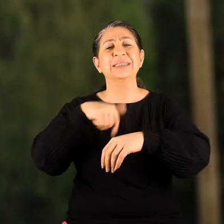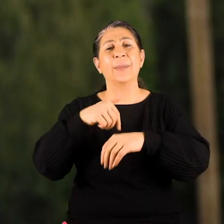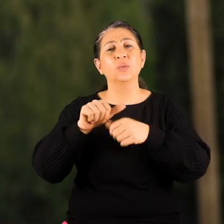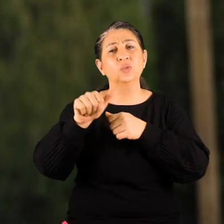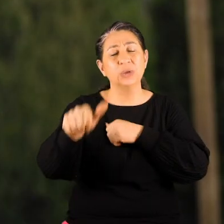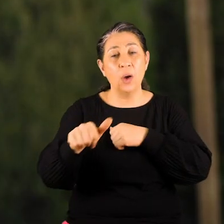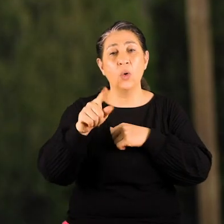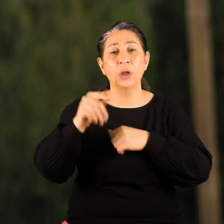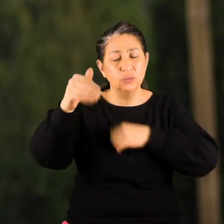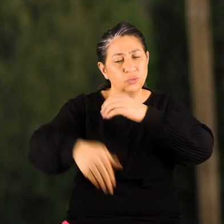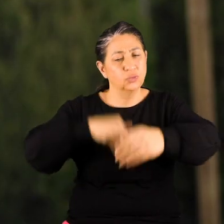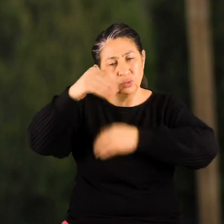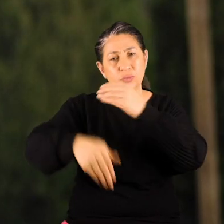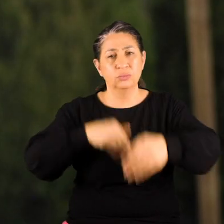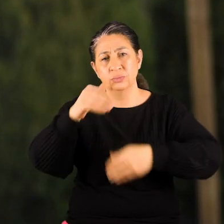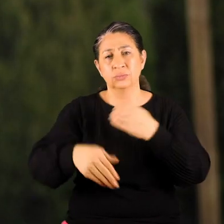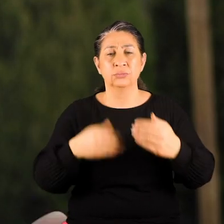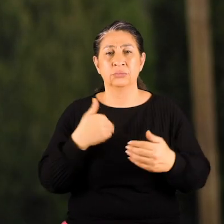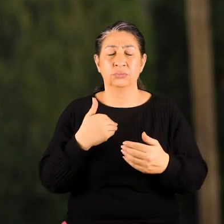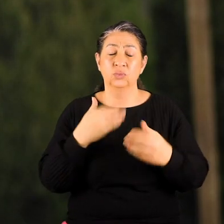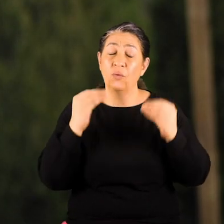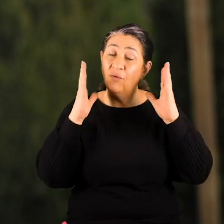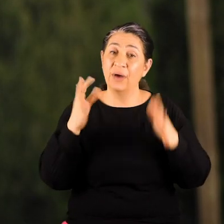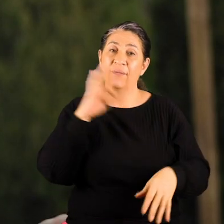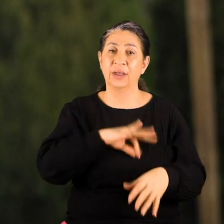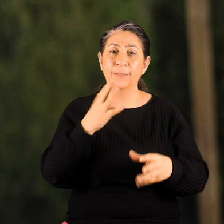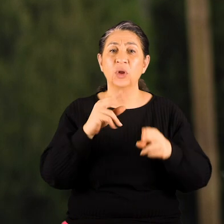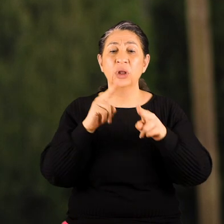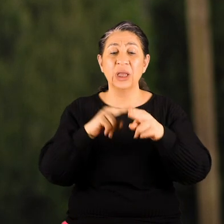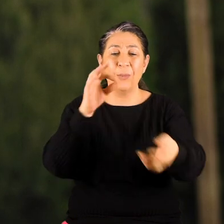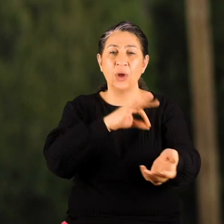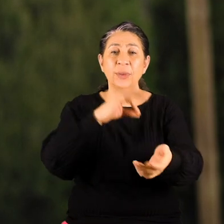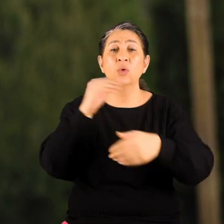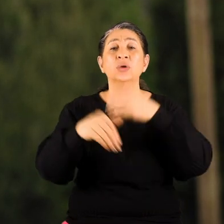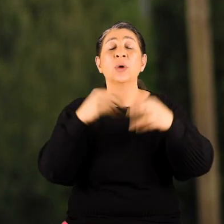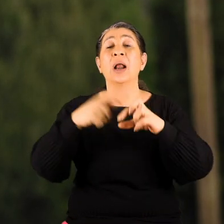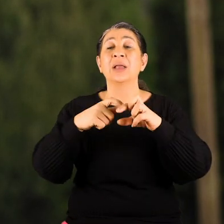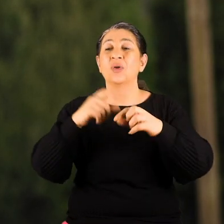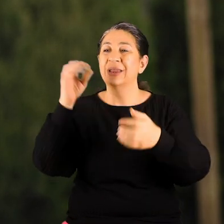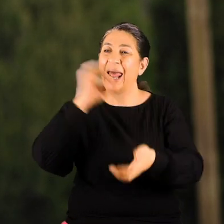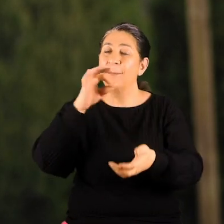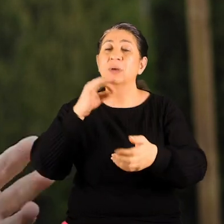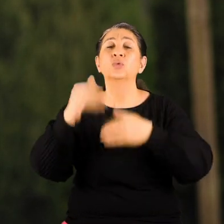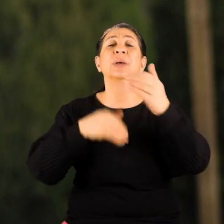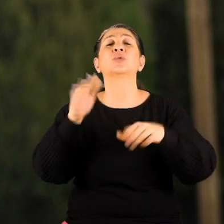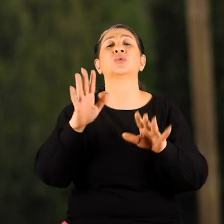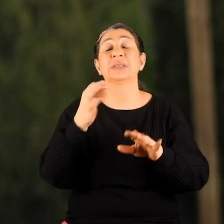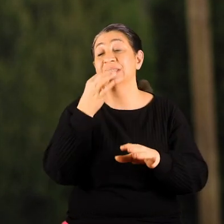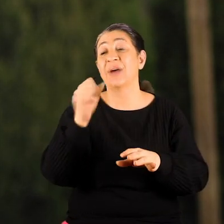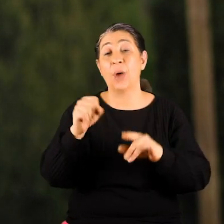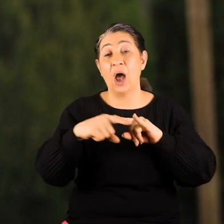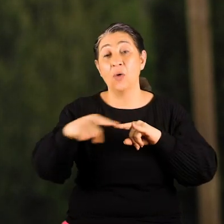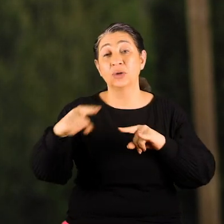Evet, kemoterapide daha, yüzemiyorsun, radyoterapide yüzemiyorsun. İzin vermiyorlar. Havuzda en azından tehlikeli izin vermiyorlar. Çünkü. Evet. Herhalde ondan dolayı. Denize veriyorlar